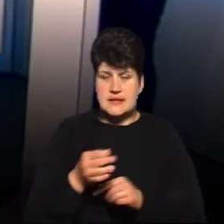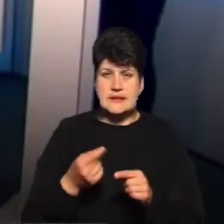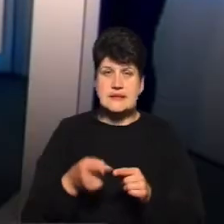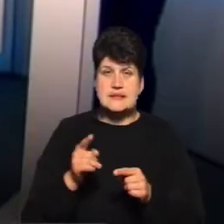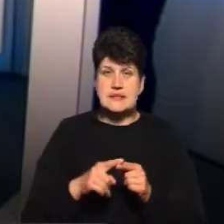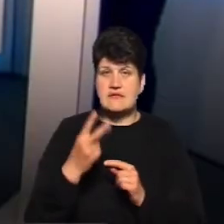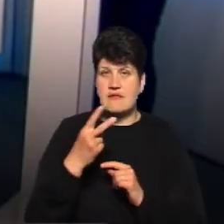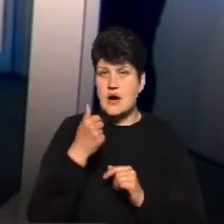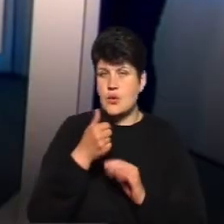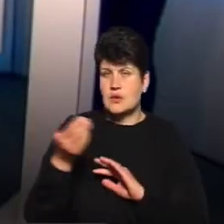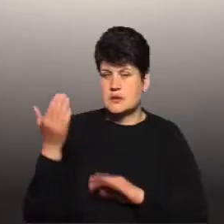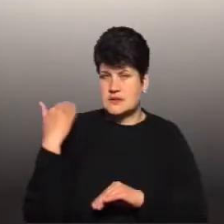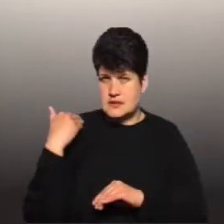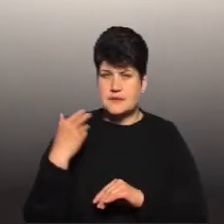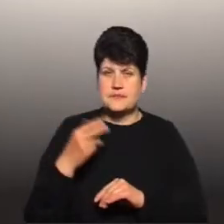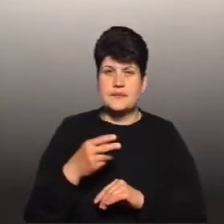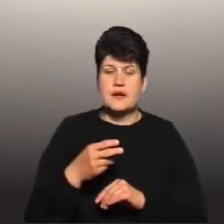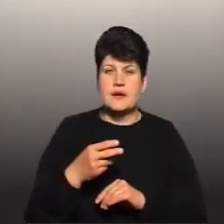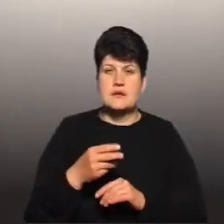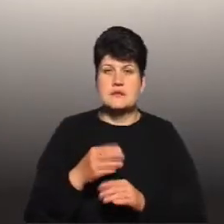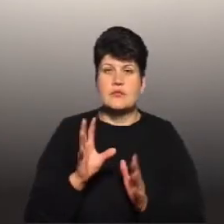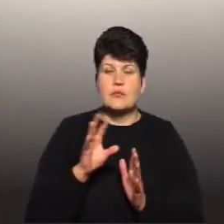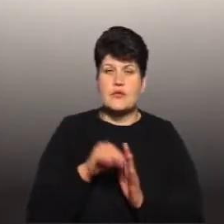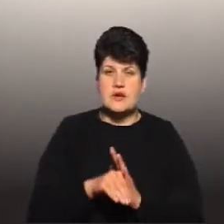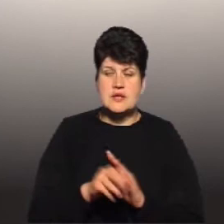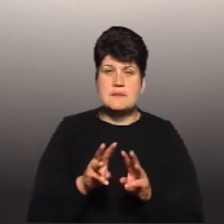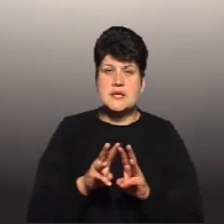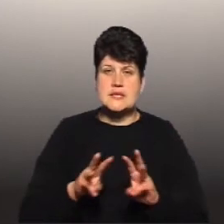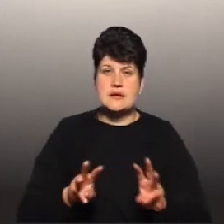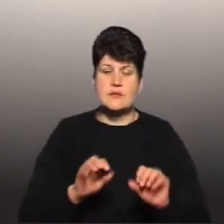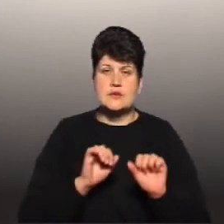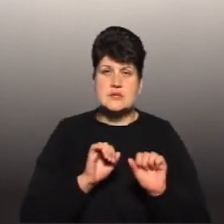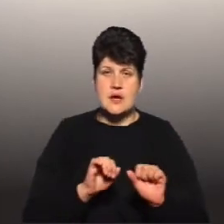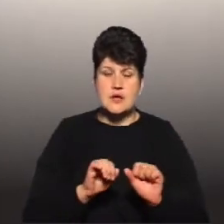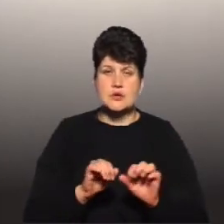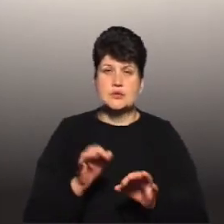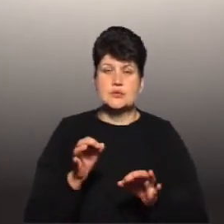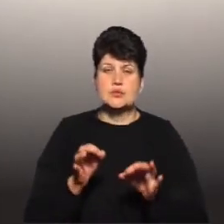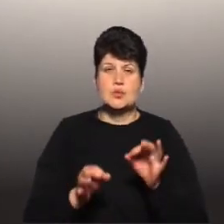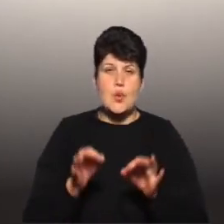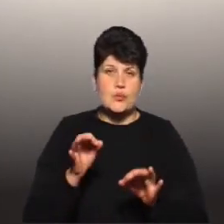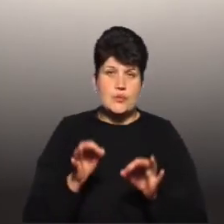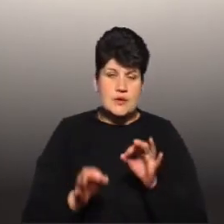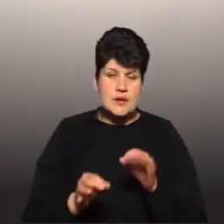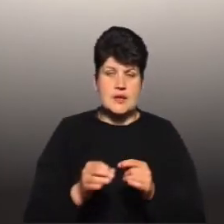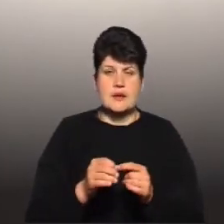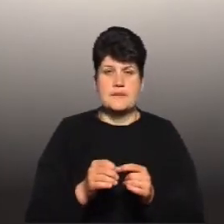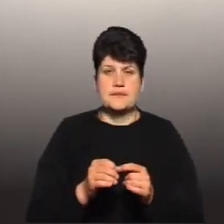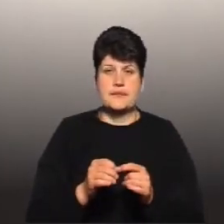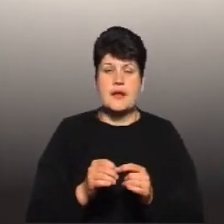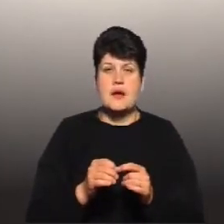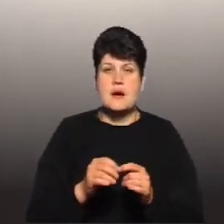як впроваджено Міністерством захисту довкілля інтерактивна мапа, будь-який громадянин, який